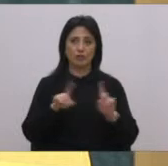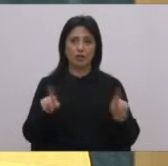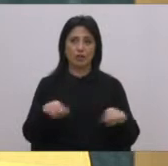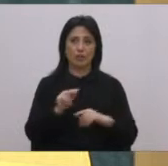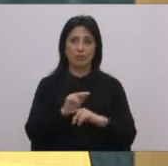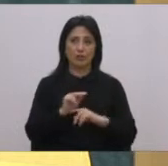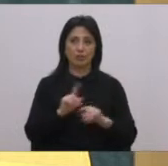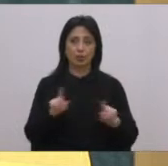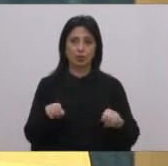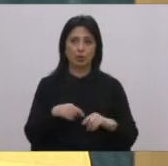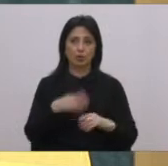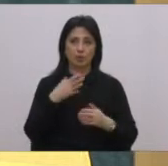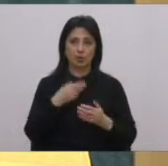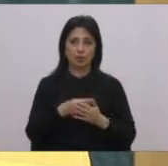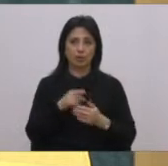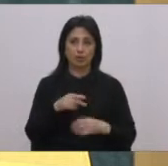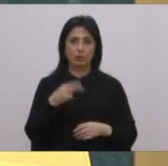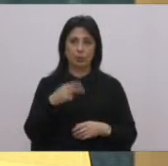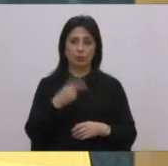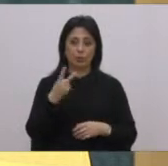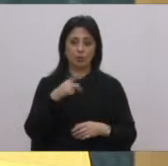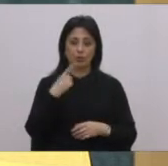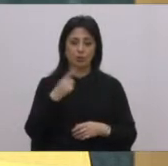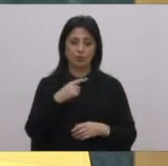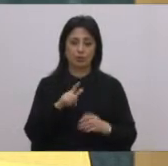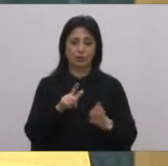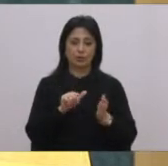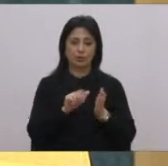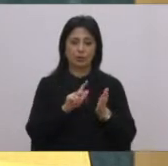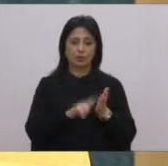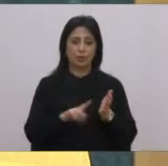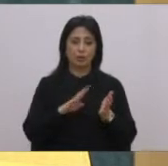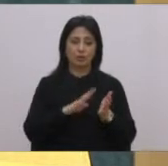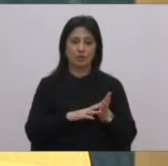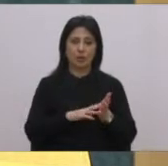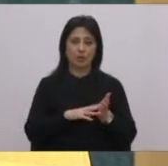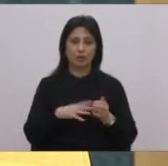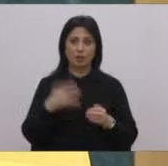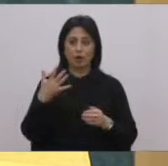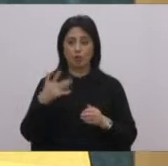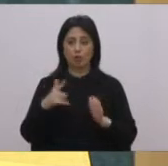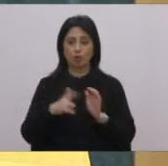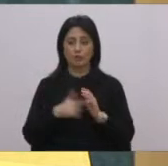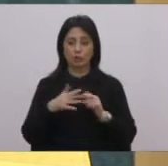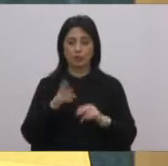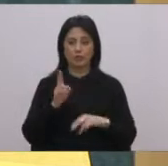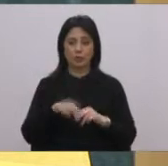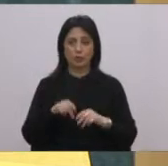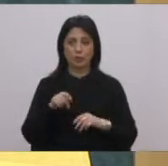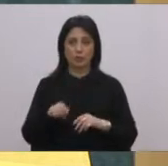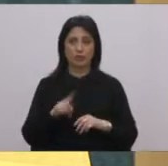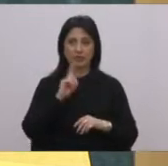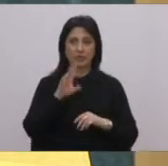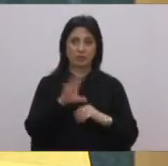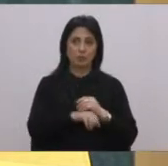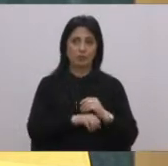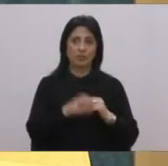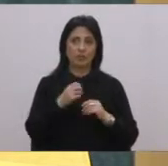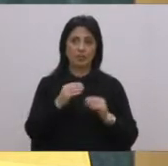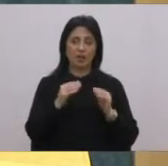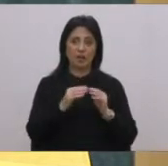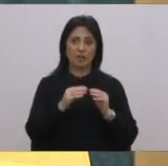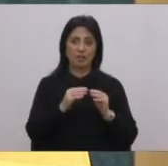რეაბილიტაცია ხორციელდებოდა. საკუთრივ 2022 წელს 79 იყო, საიდანაც 57 უკვე დასრულებულია და წლის ბოლომდე კიდევ